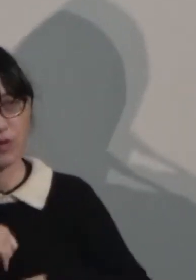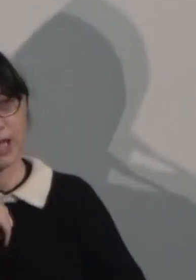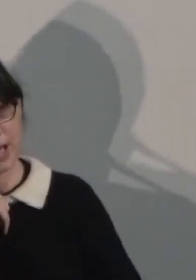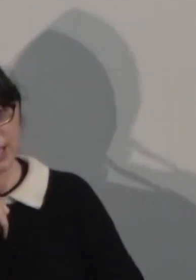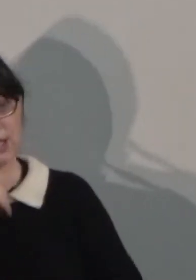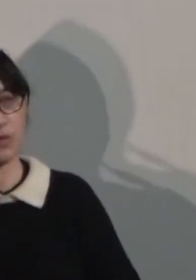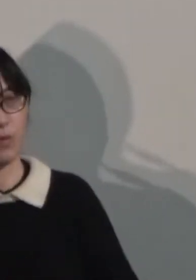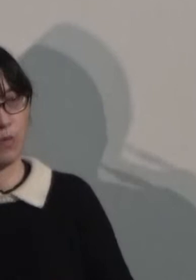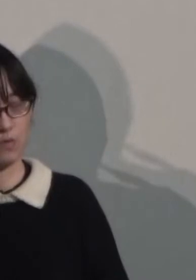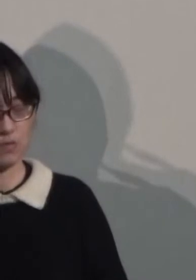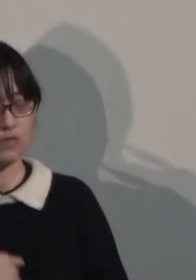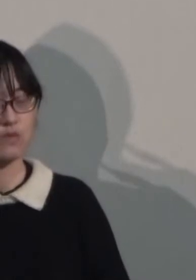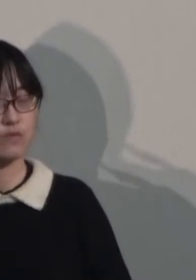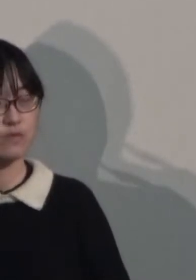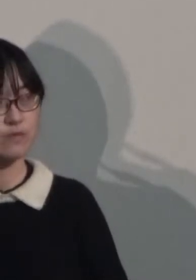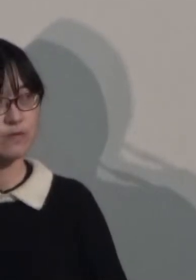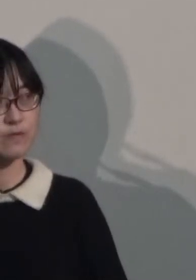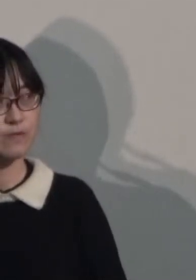か。